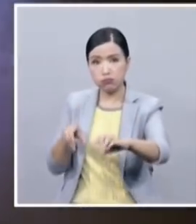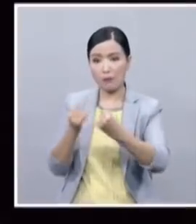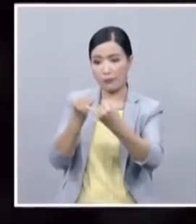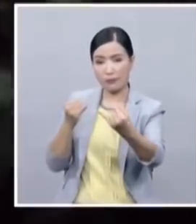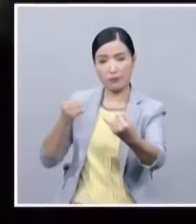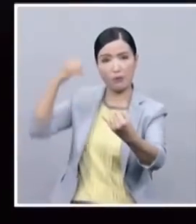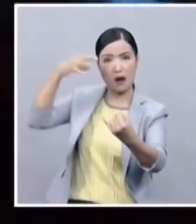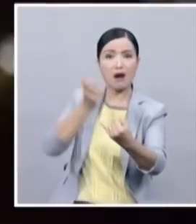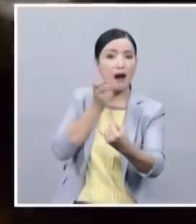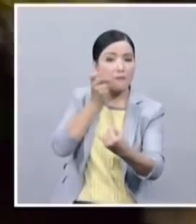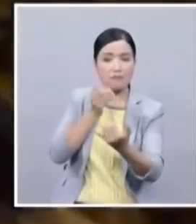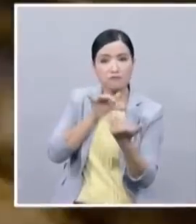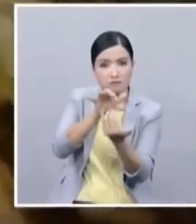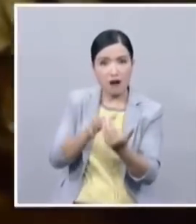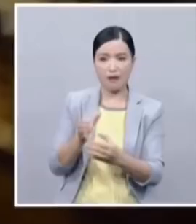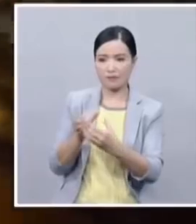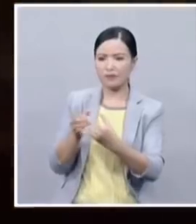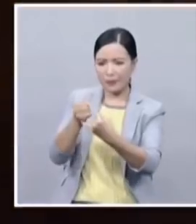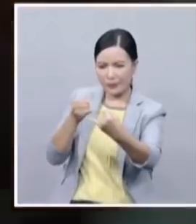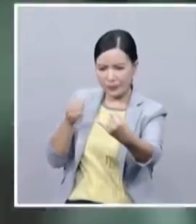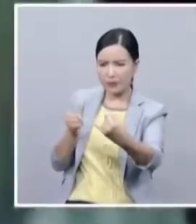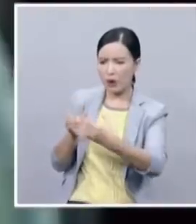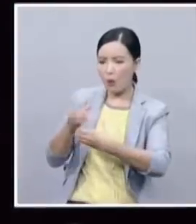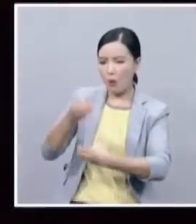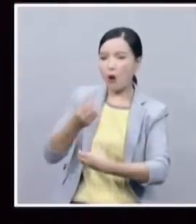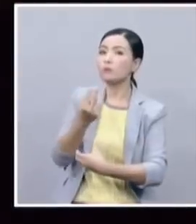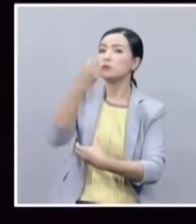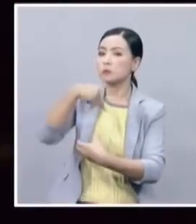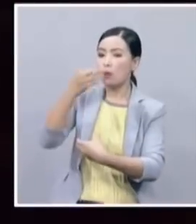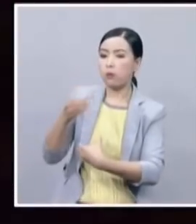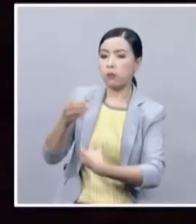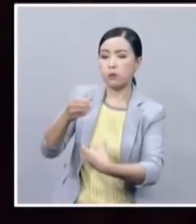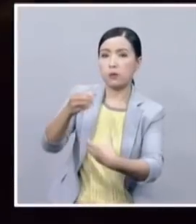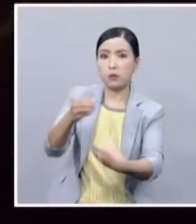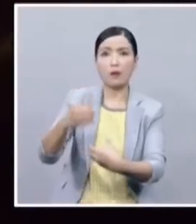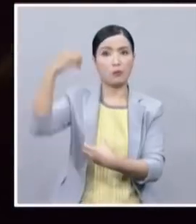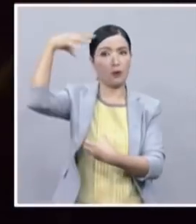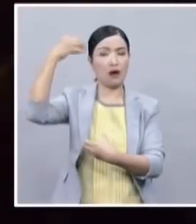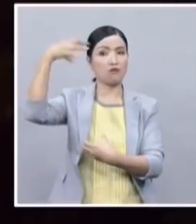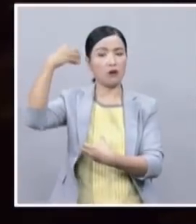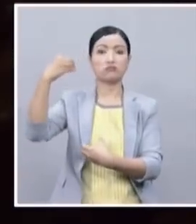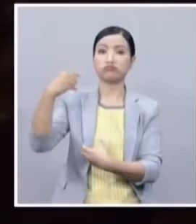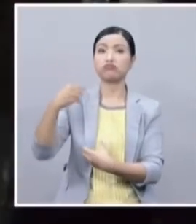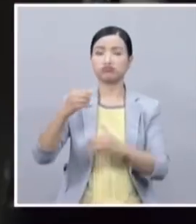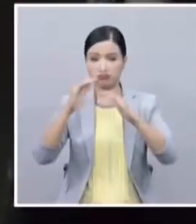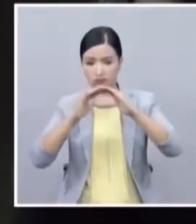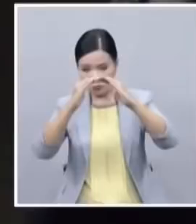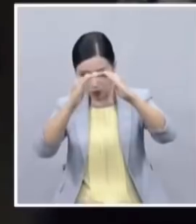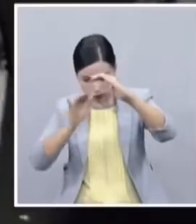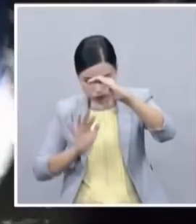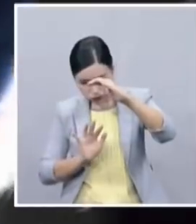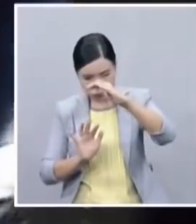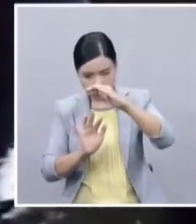ารวางถังดำนะครับวางอุปกรณ์ให้แสงสว่างเราเนี่ยเพราะมันเข้าทีออก